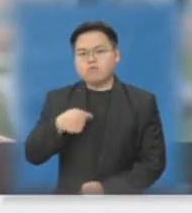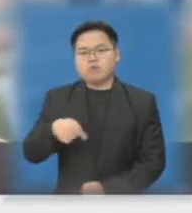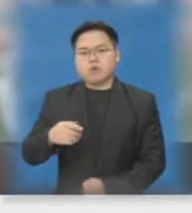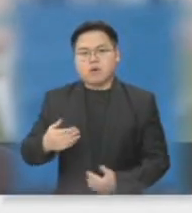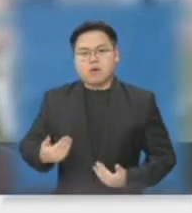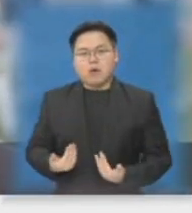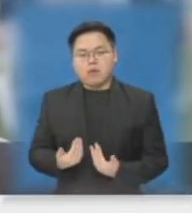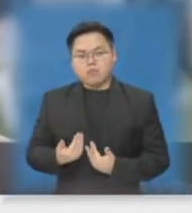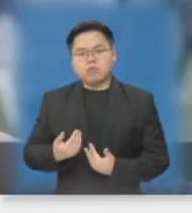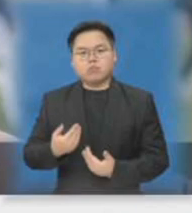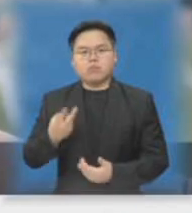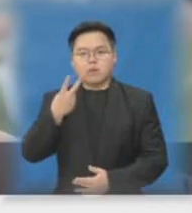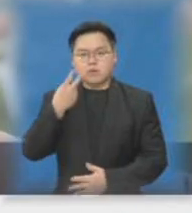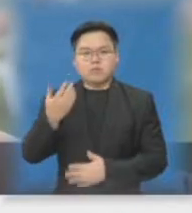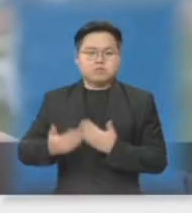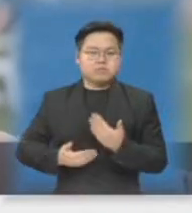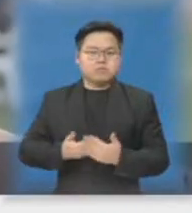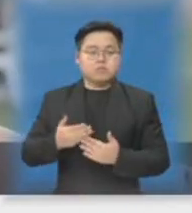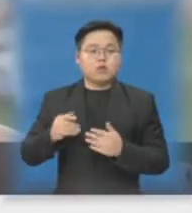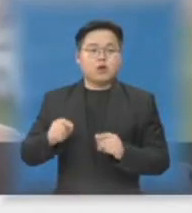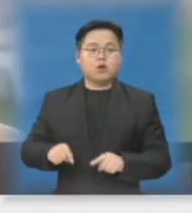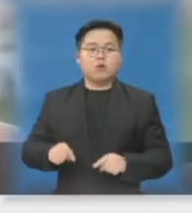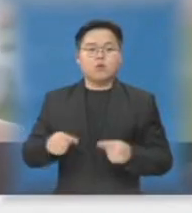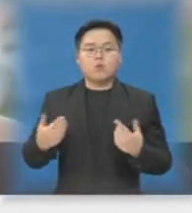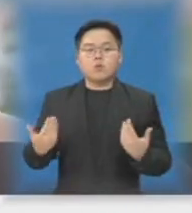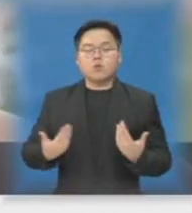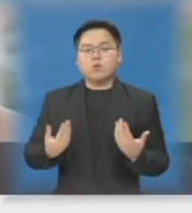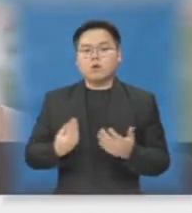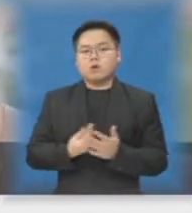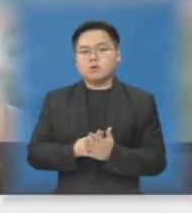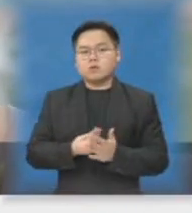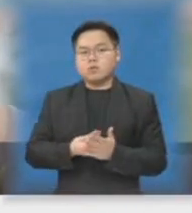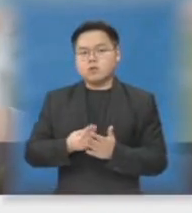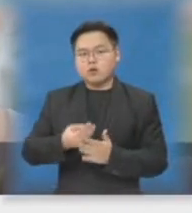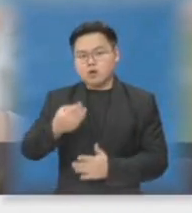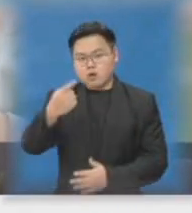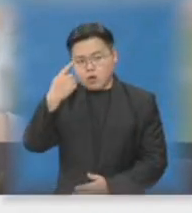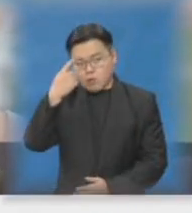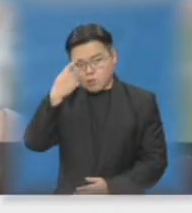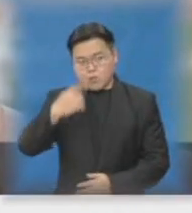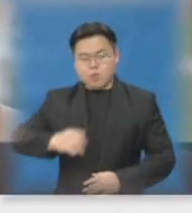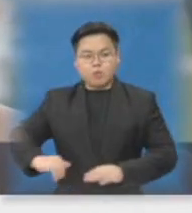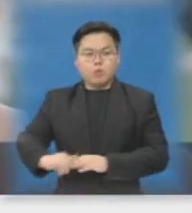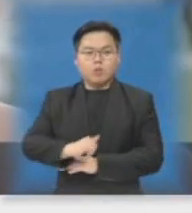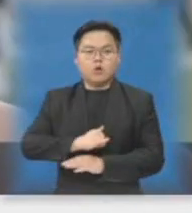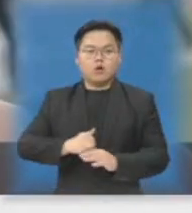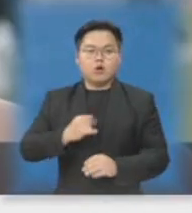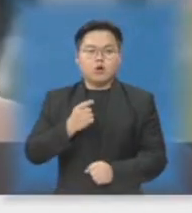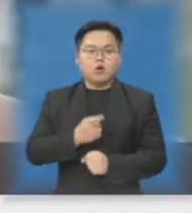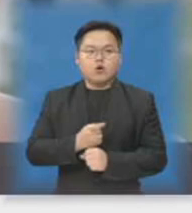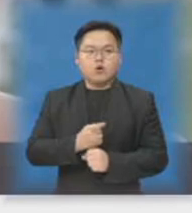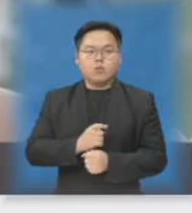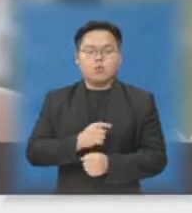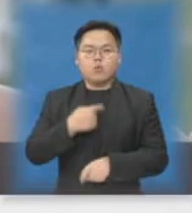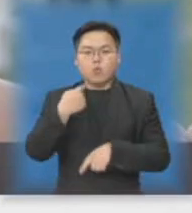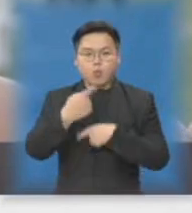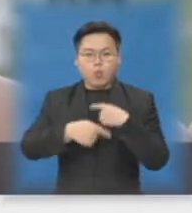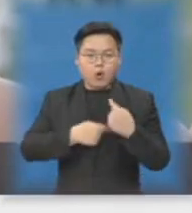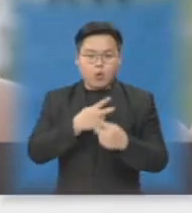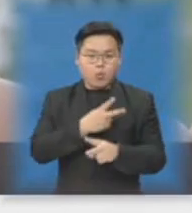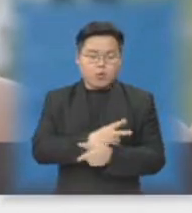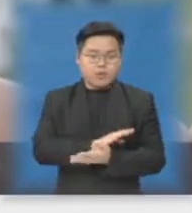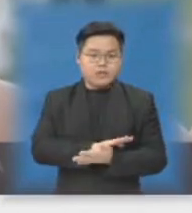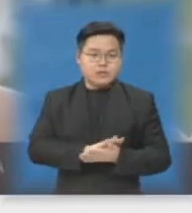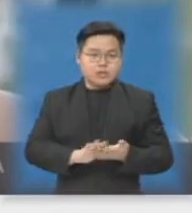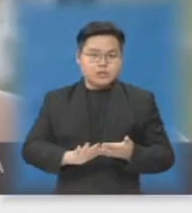тэгээд одоо суралцаад явж байгаа. Тэгээд бид нар бол одоо өнөөдөр жишээ нь Монгол улсын энэ хөдөлмөрийн тухай хуулийг шинжилгэсэн байгаа. За тэр энэ